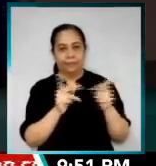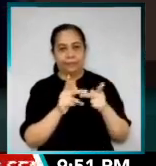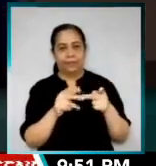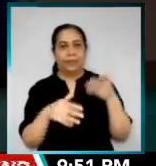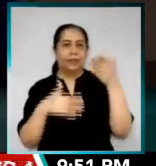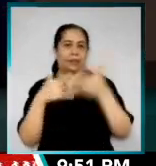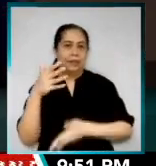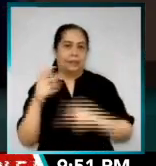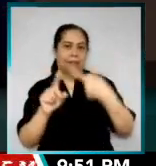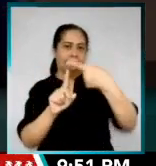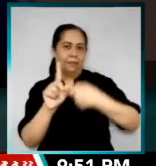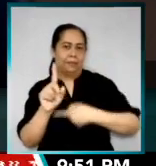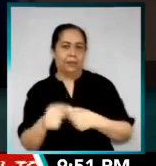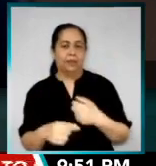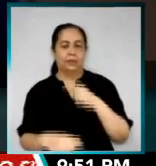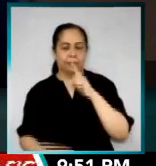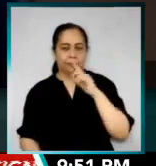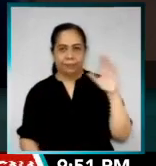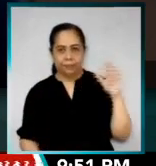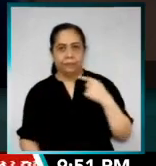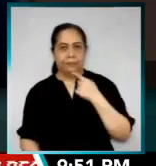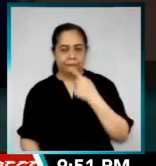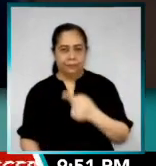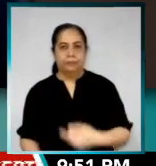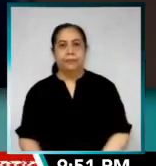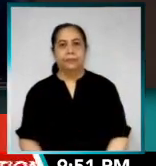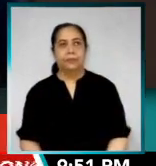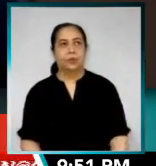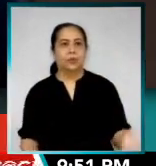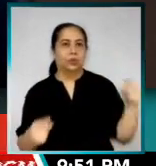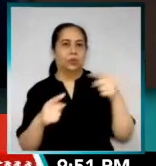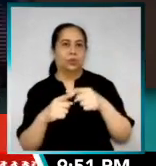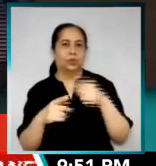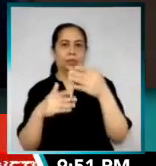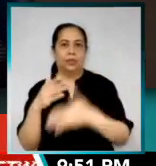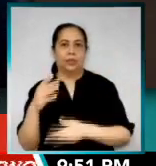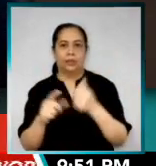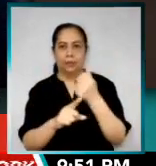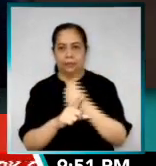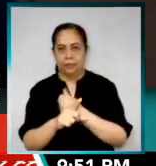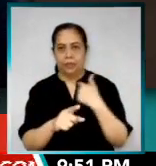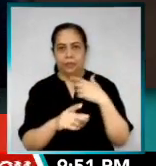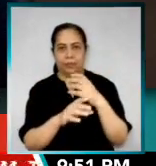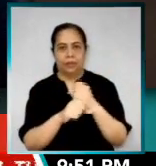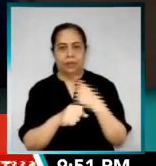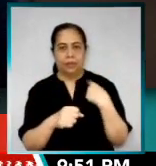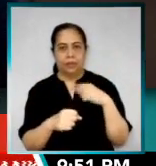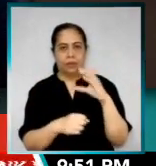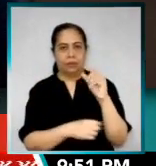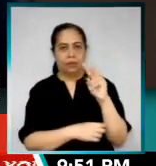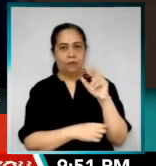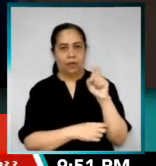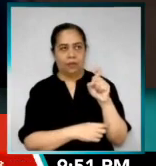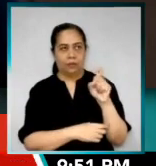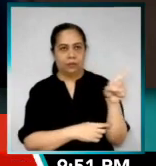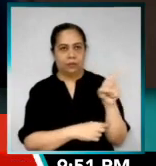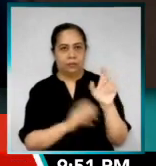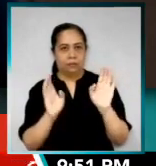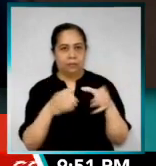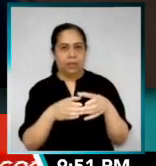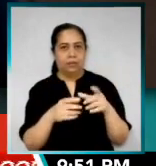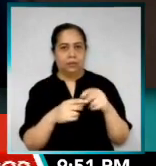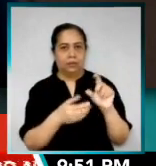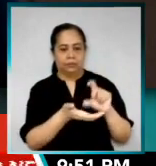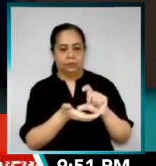that assurance, no, that towards the end of April, we will get our COVAX facility batch of AstraZeneca vaccine.